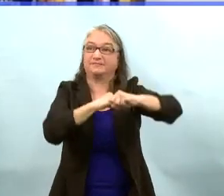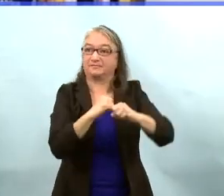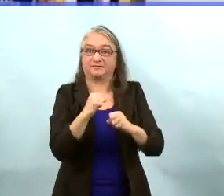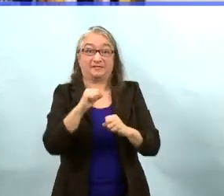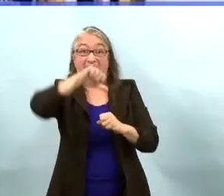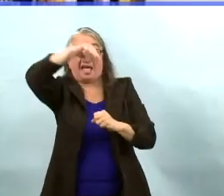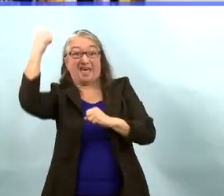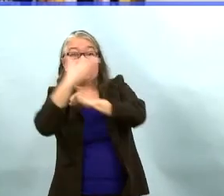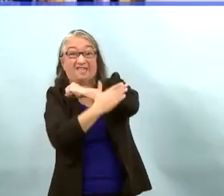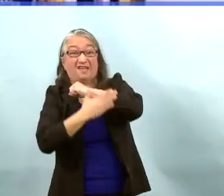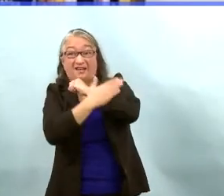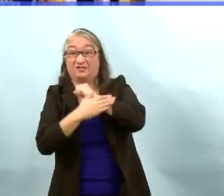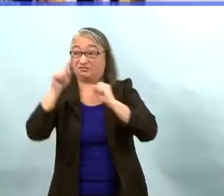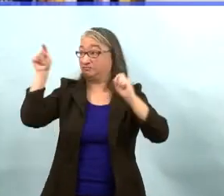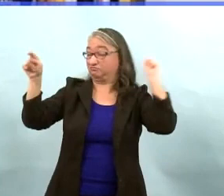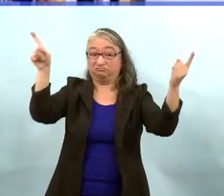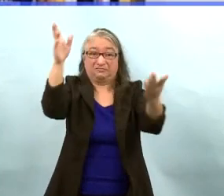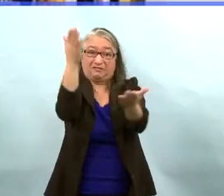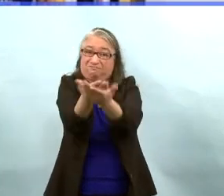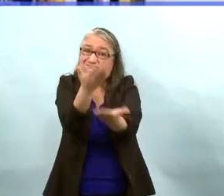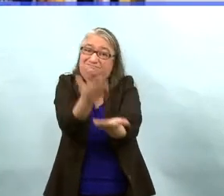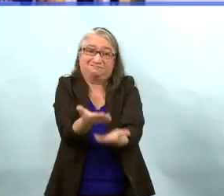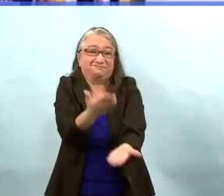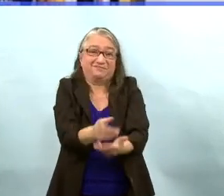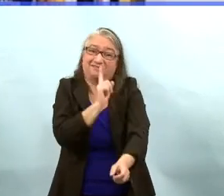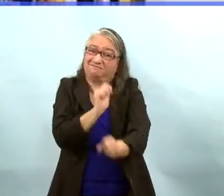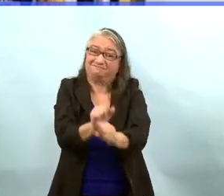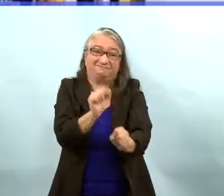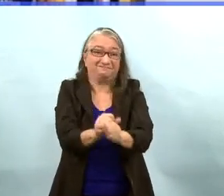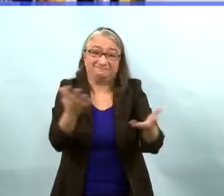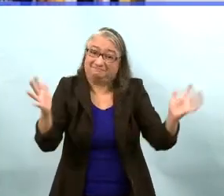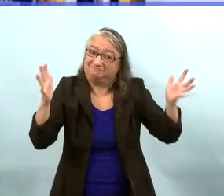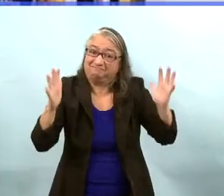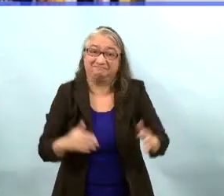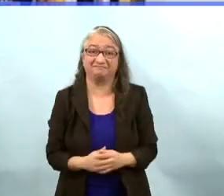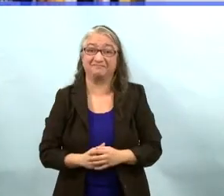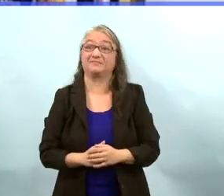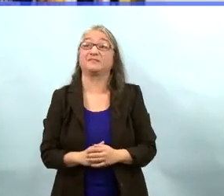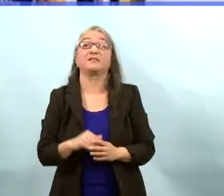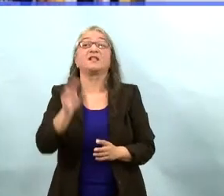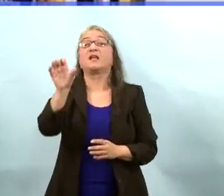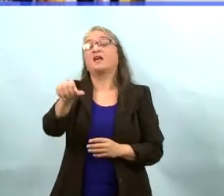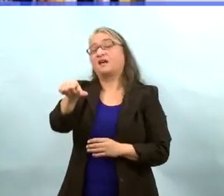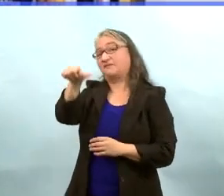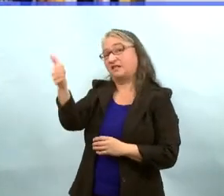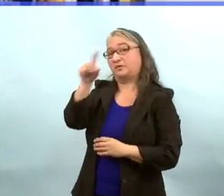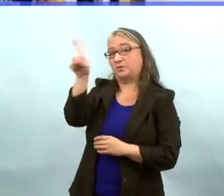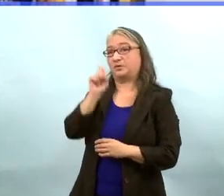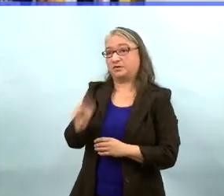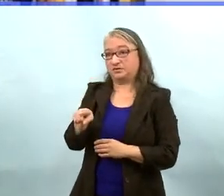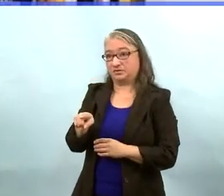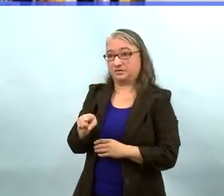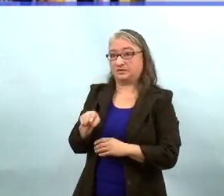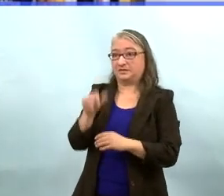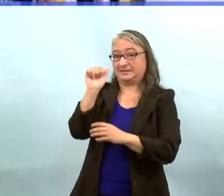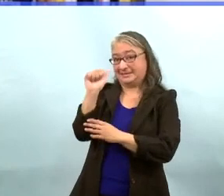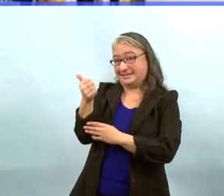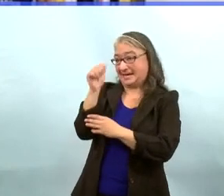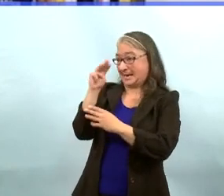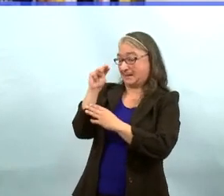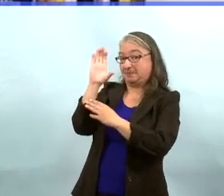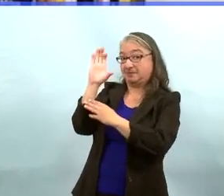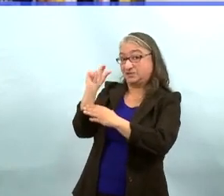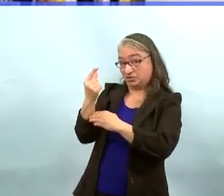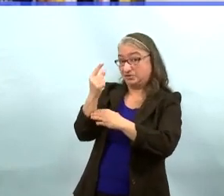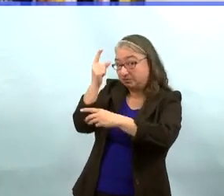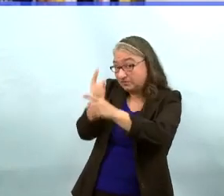autres pays. Merci pour cette réponse. Question de suivi, et je sais que vous en avez déjà parlé la semaine dernière. La dose de 10 microgrammes